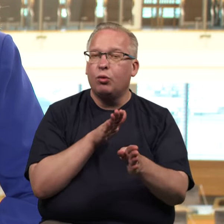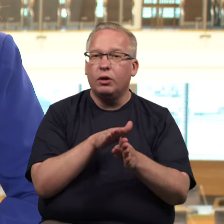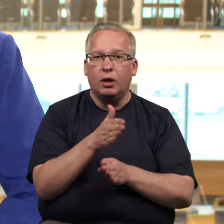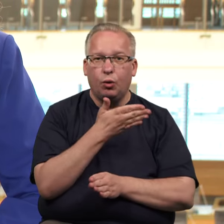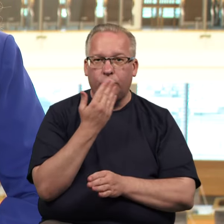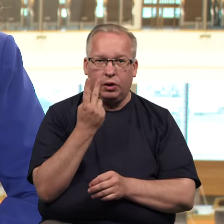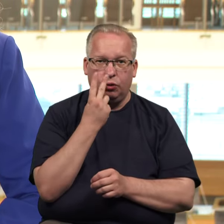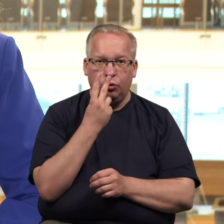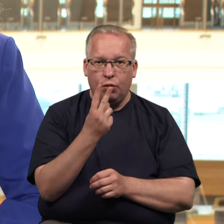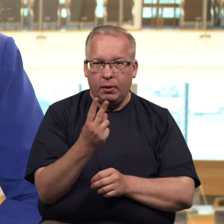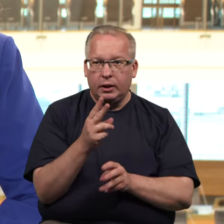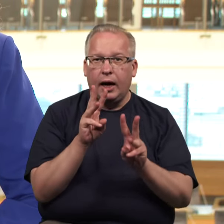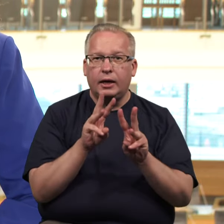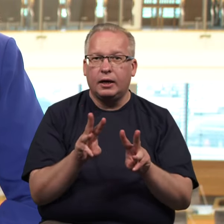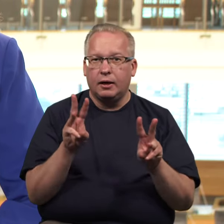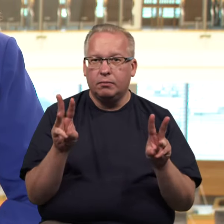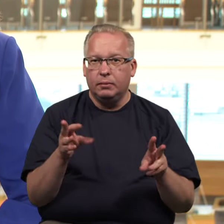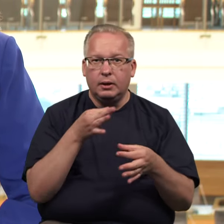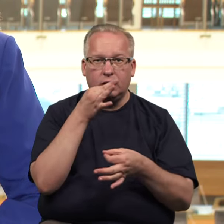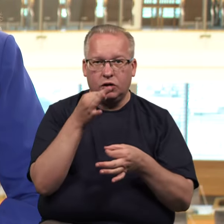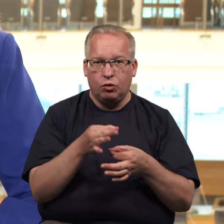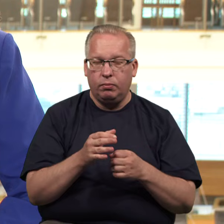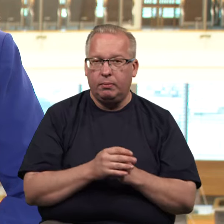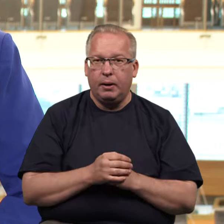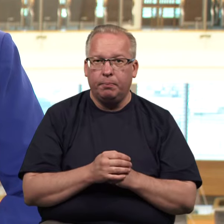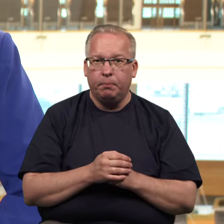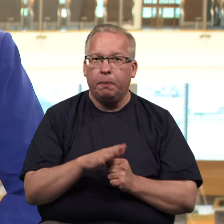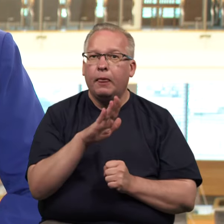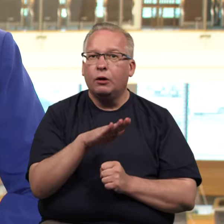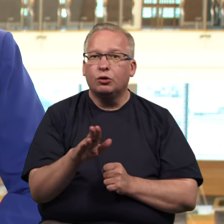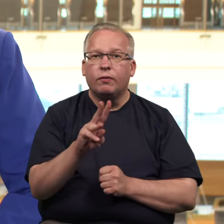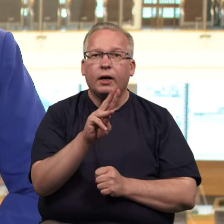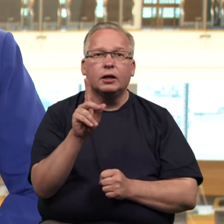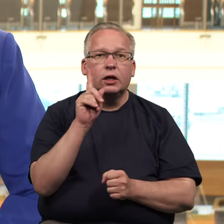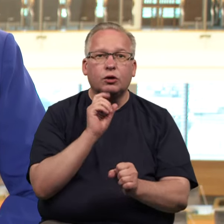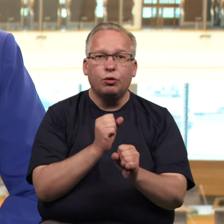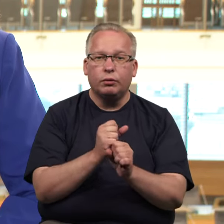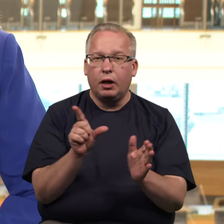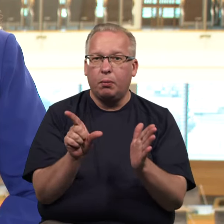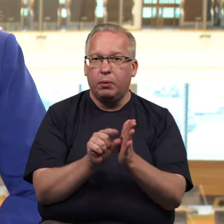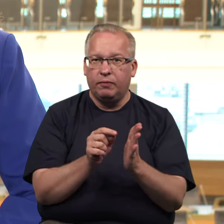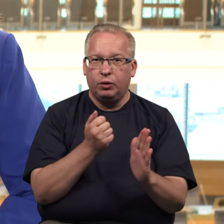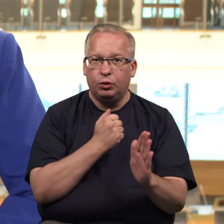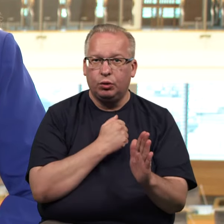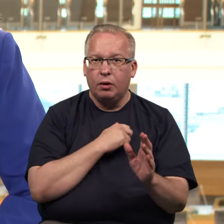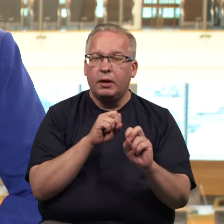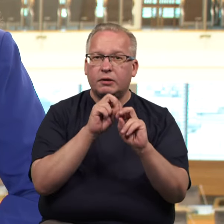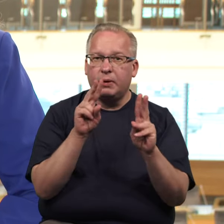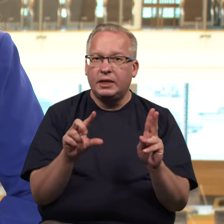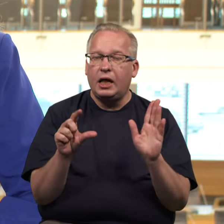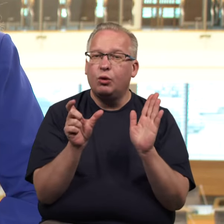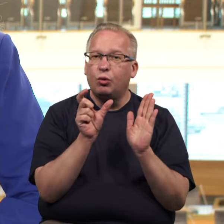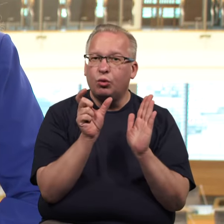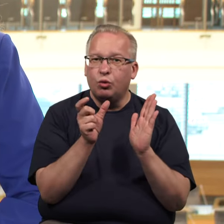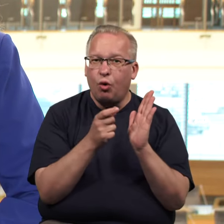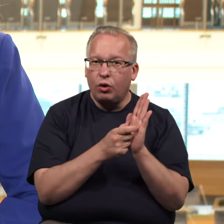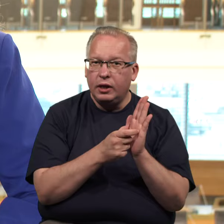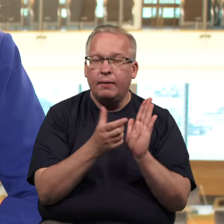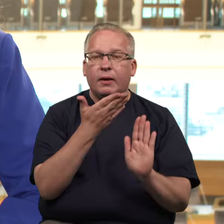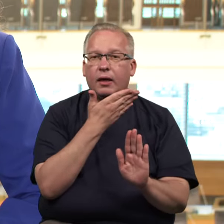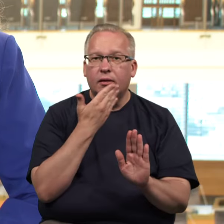siūloma numatyti ir administracinę atsakomybę. Su vaikais norintys dirbti privalėtų turėti specialų kodą, kad nėra teisti